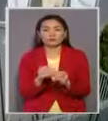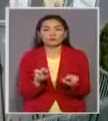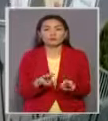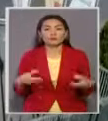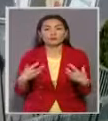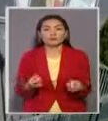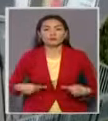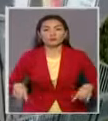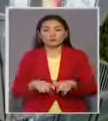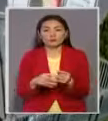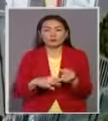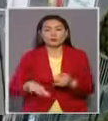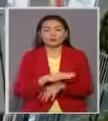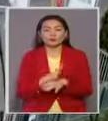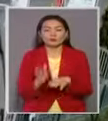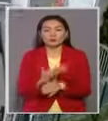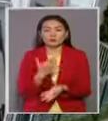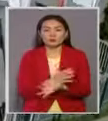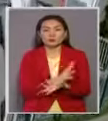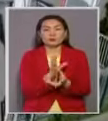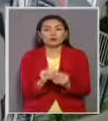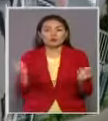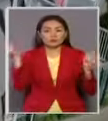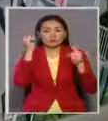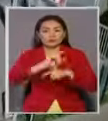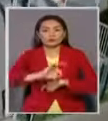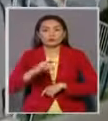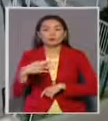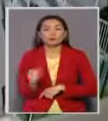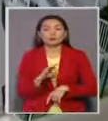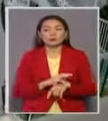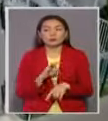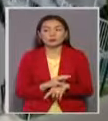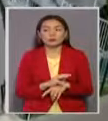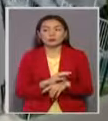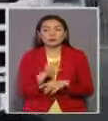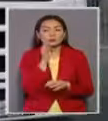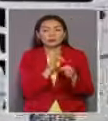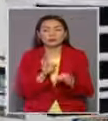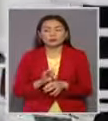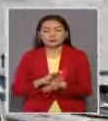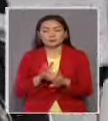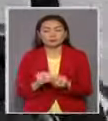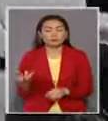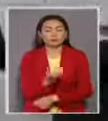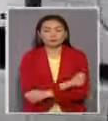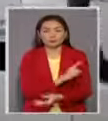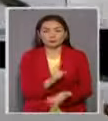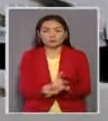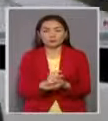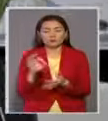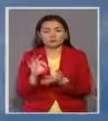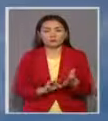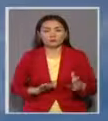Министерство здравоохранения страны распорядилось, чтобы тест, определяющий оспу обезьян, лекарства от болезни и вакцина должны быть